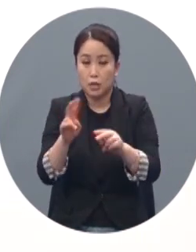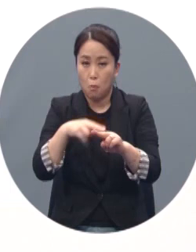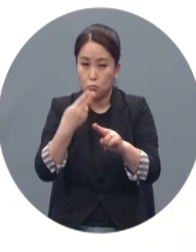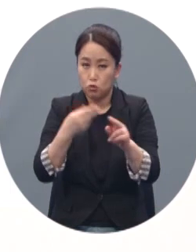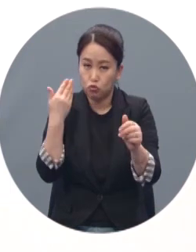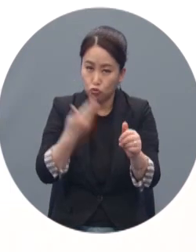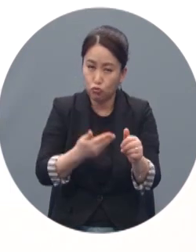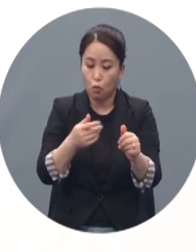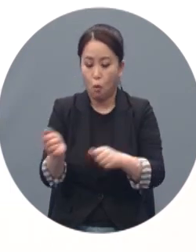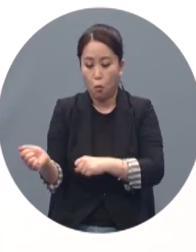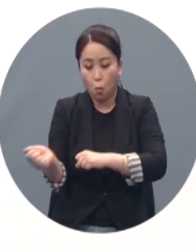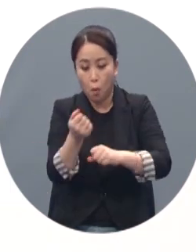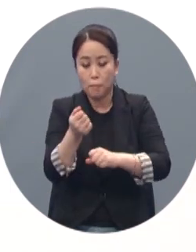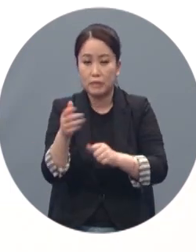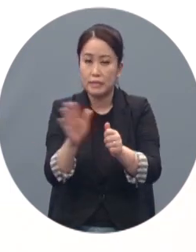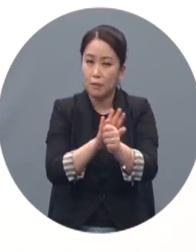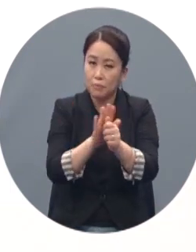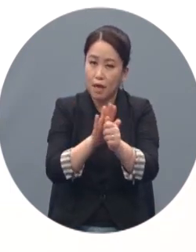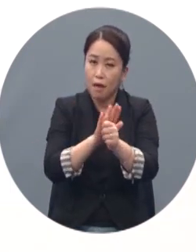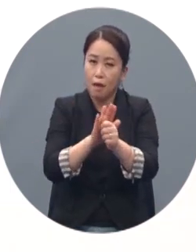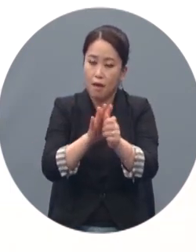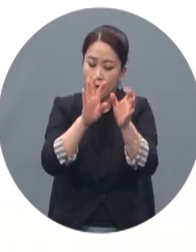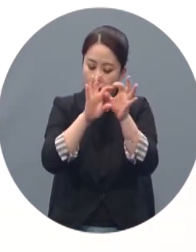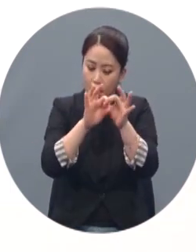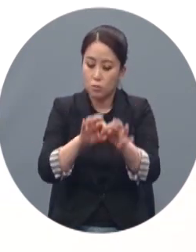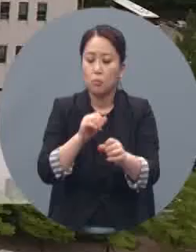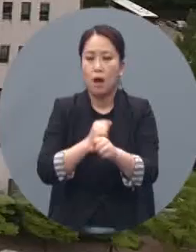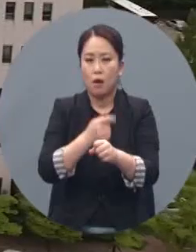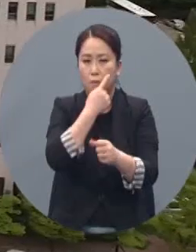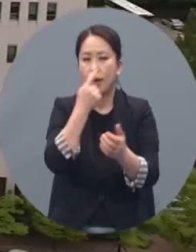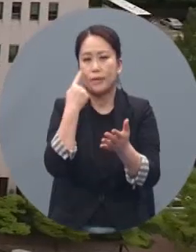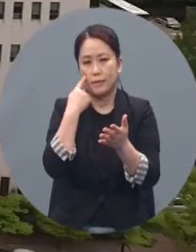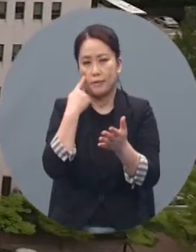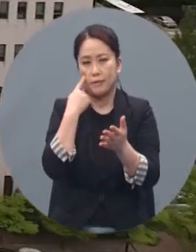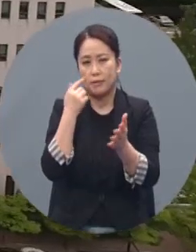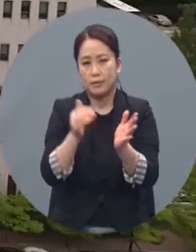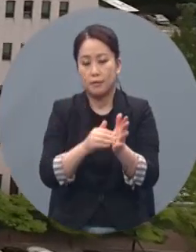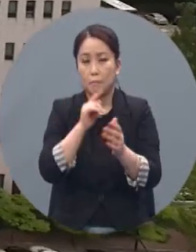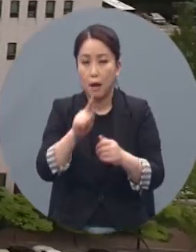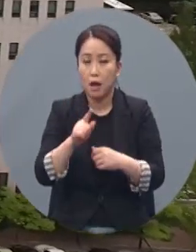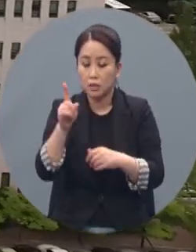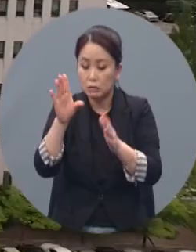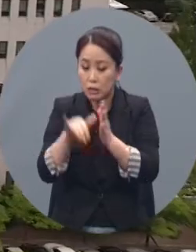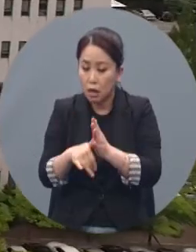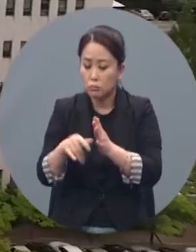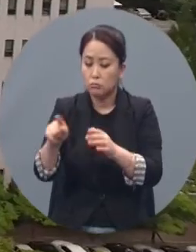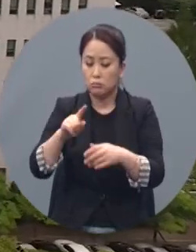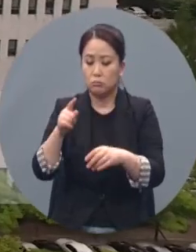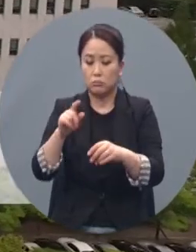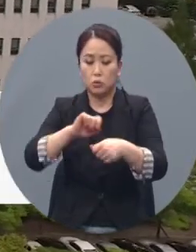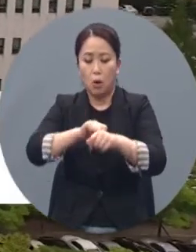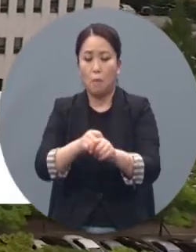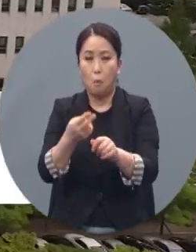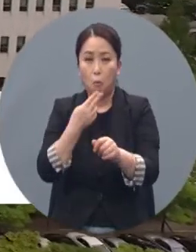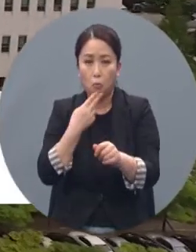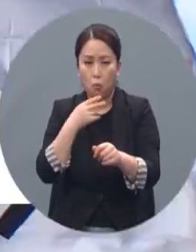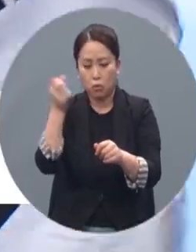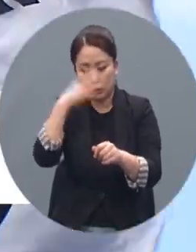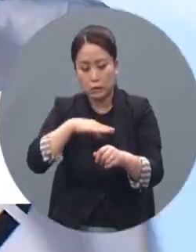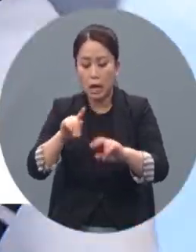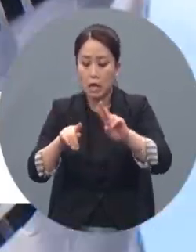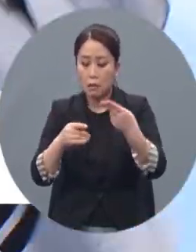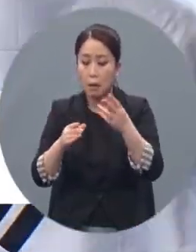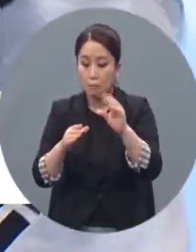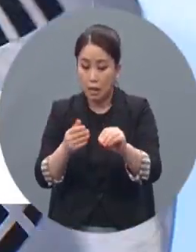일상적으로 한 사실들이 확인돼서 당시 형사처벌하는 대신 검찰은 200만 원 이상의